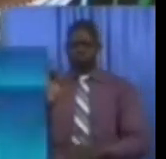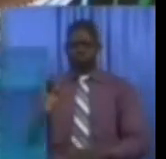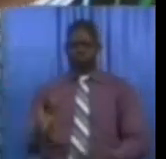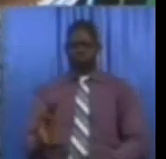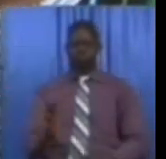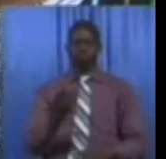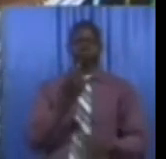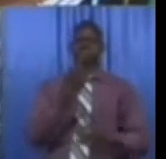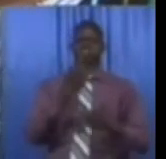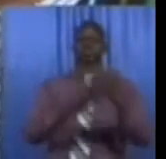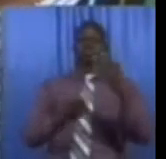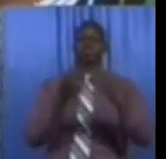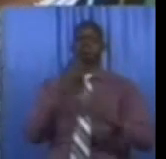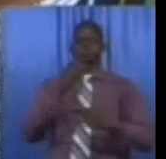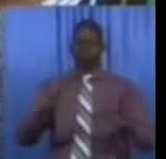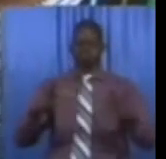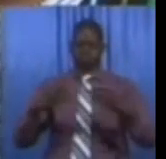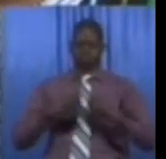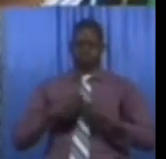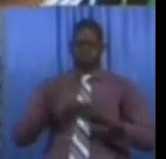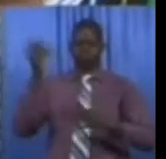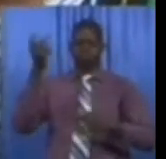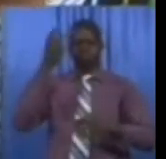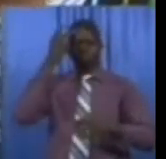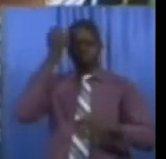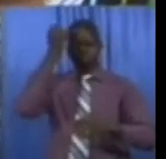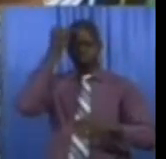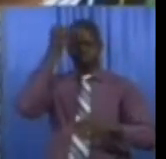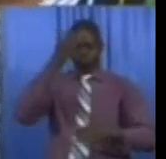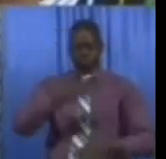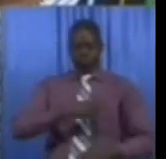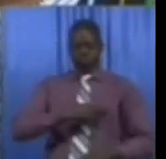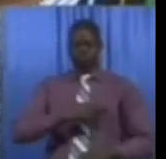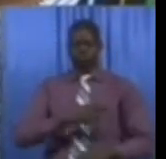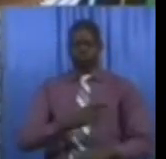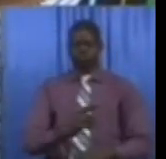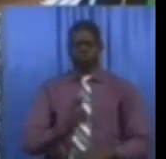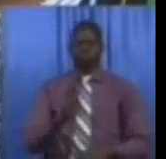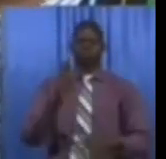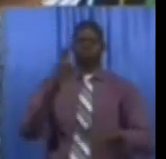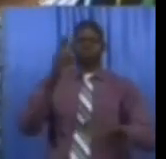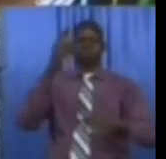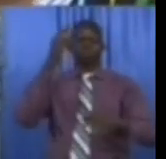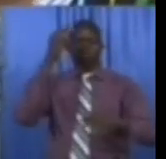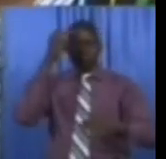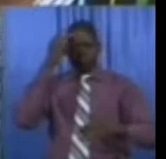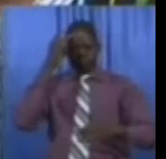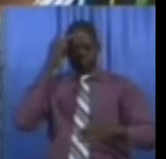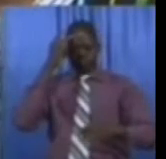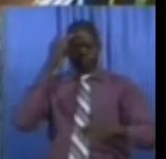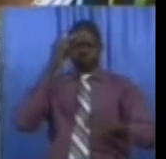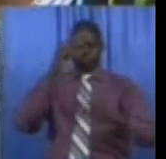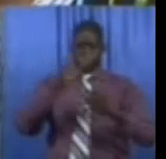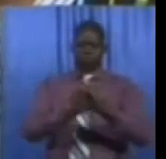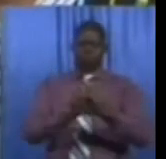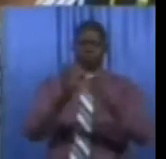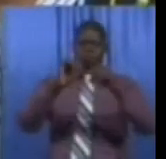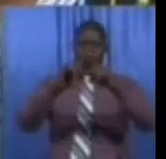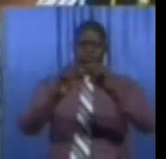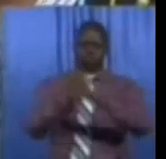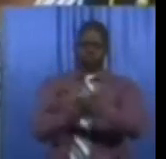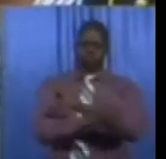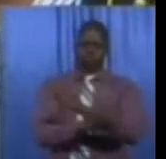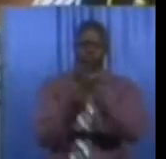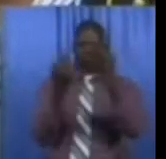que soit leur appartenance politique, idéologique et religieuse, de croire à sa nation, de